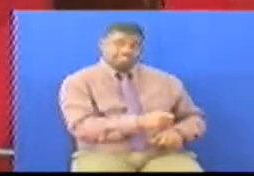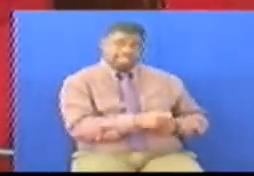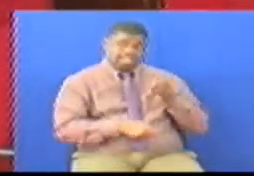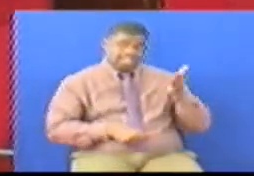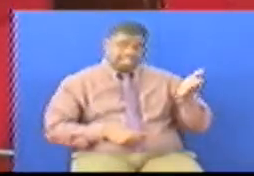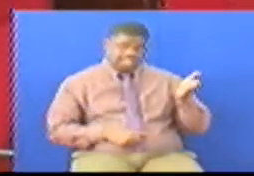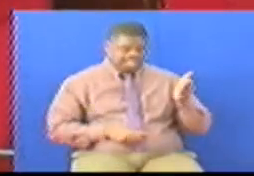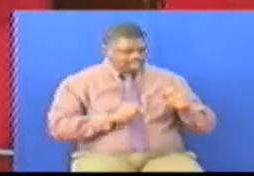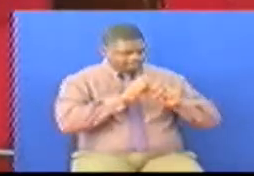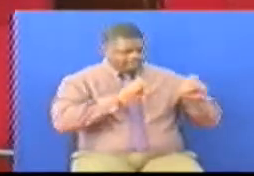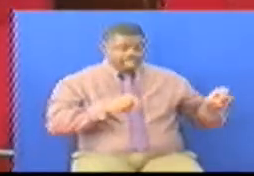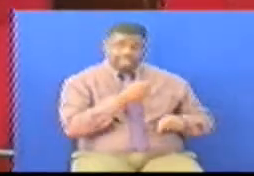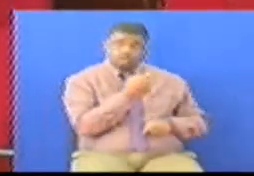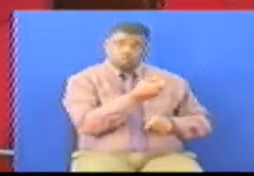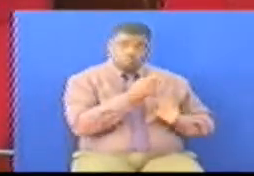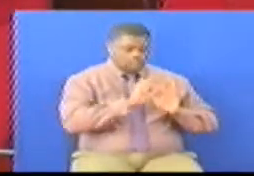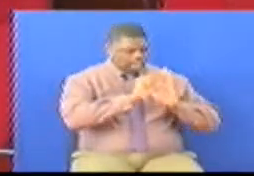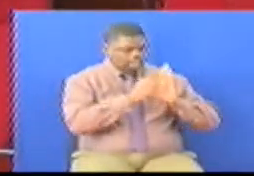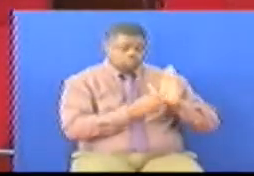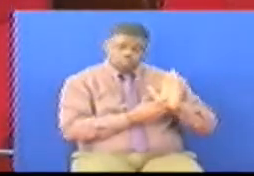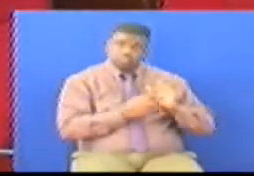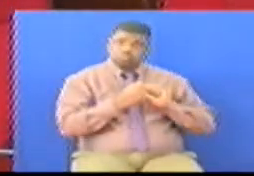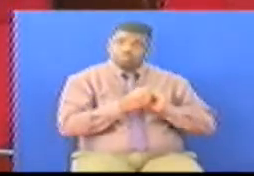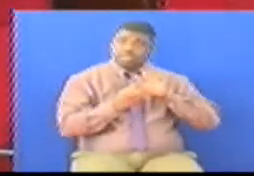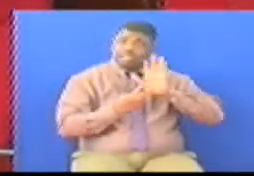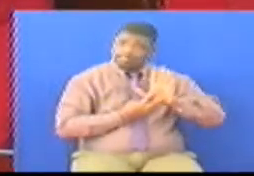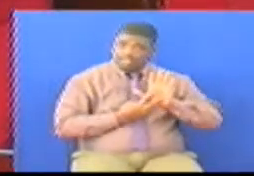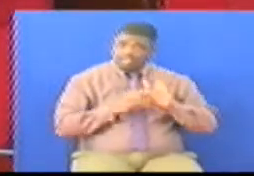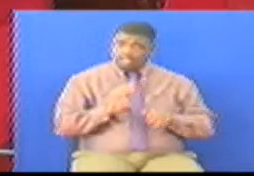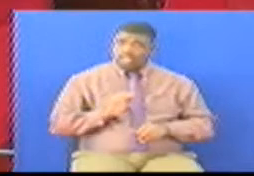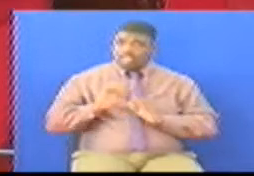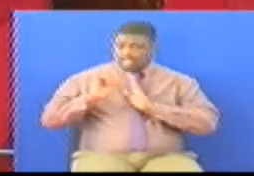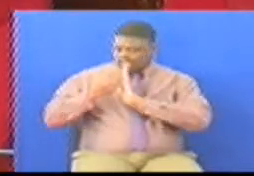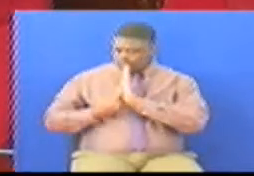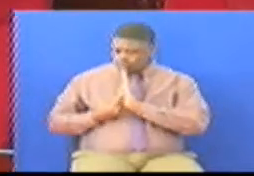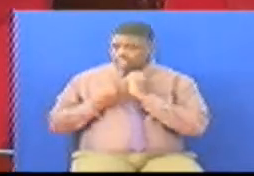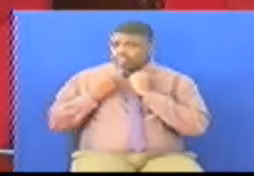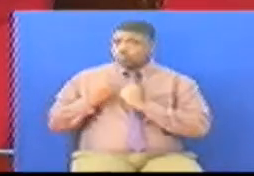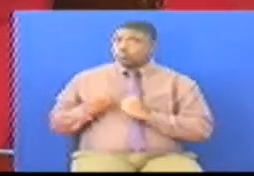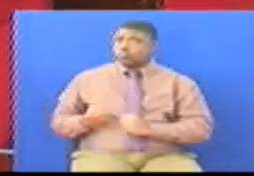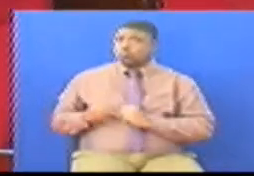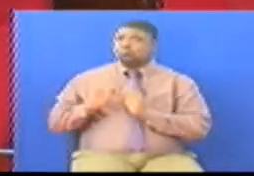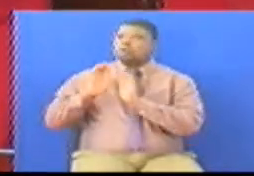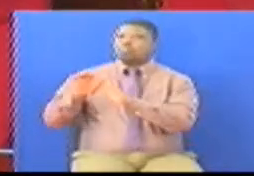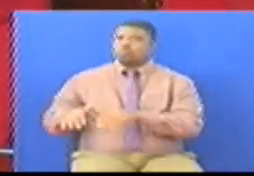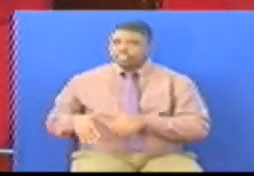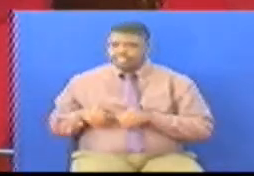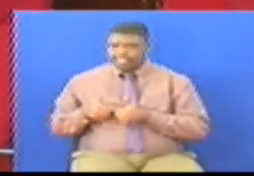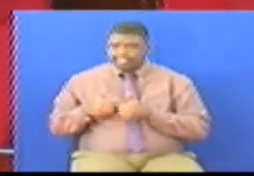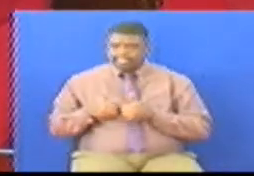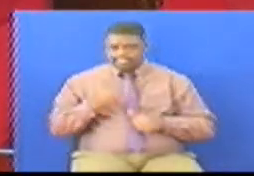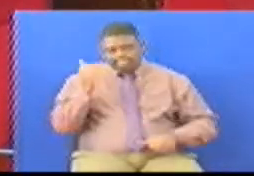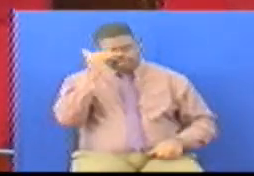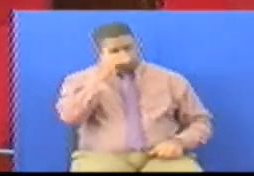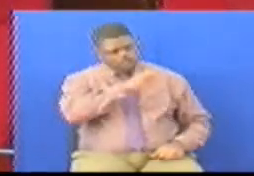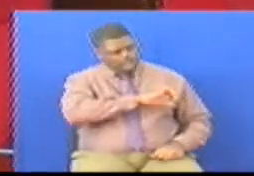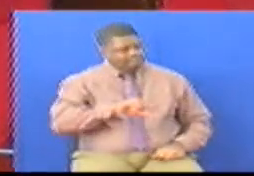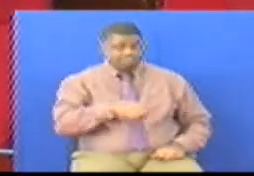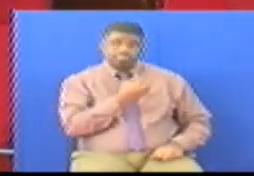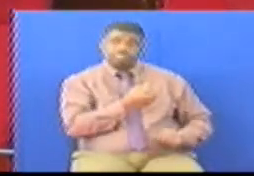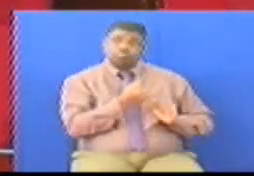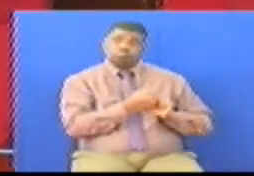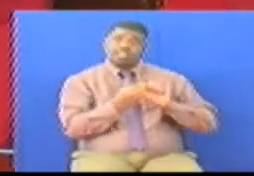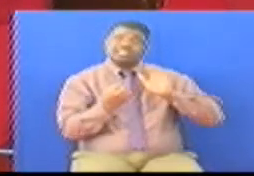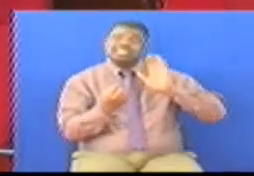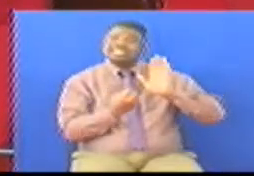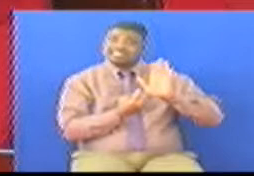ya 17 ya kanuni ya kudumu za bunge toleo la Januari 2016, naomba kuwasilisha taarifa ya kamati ya